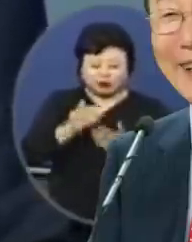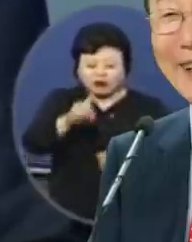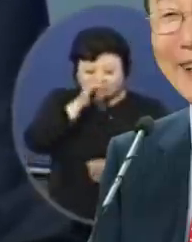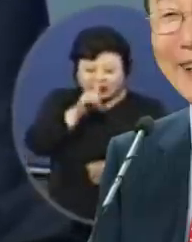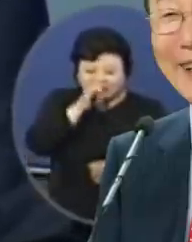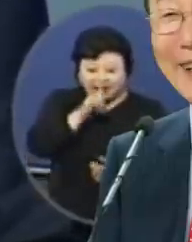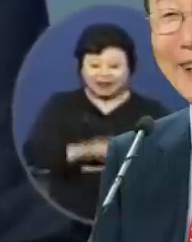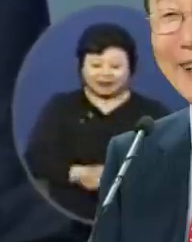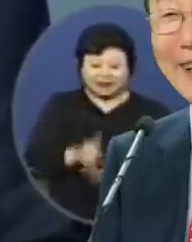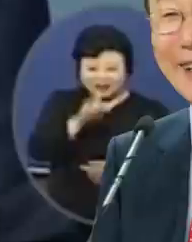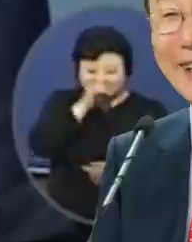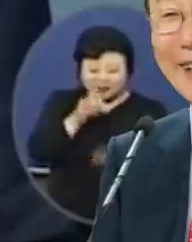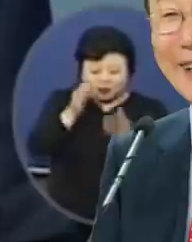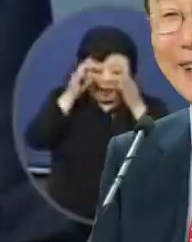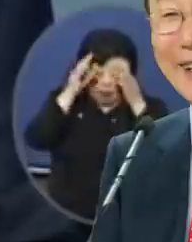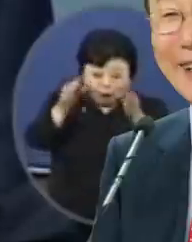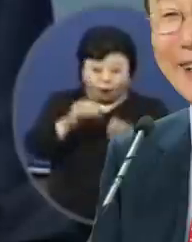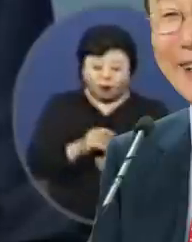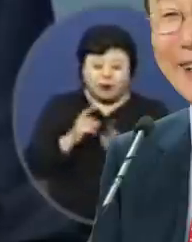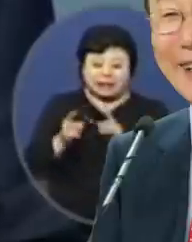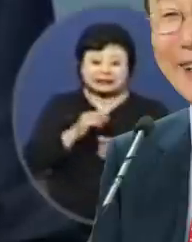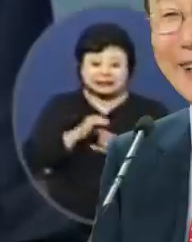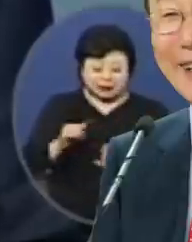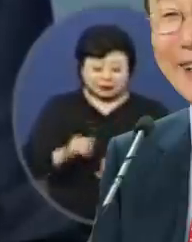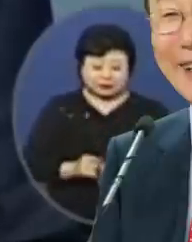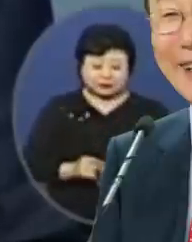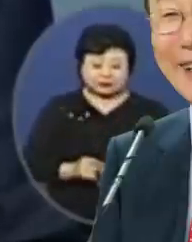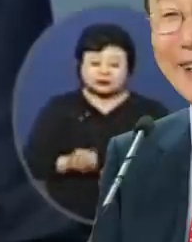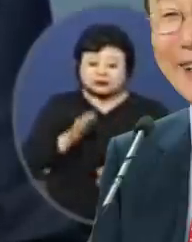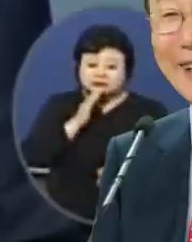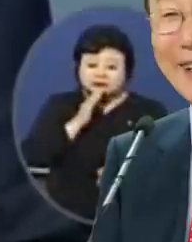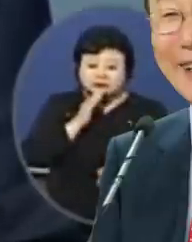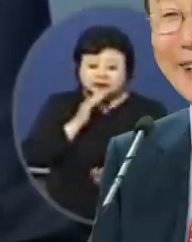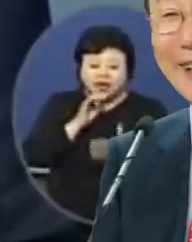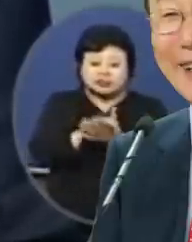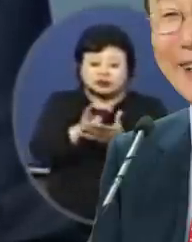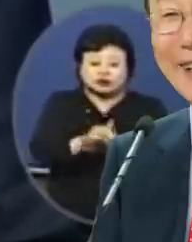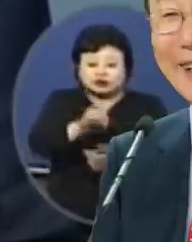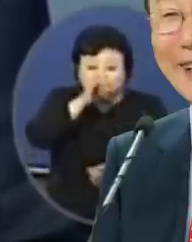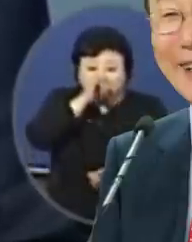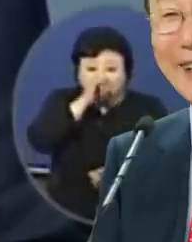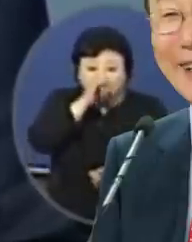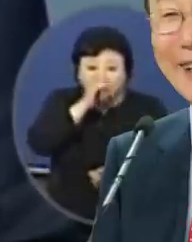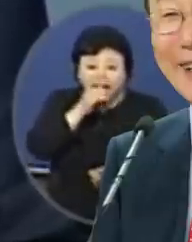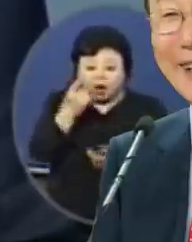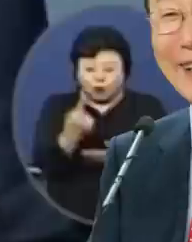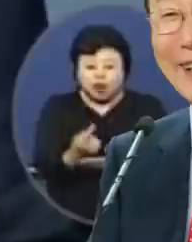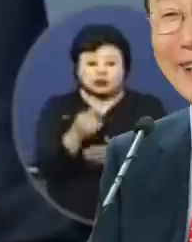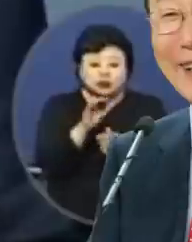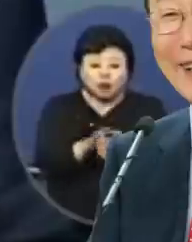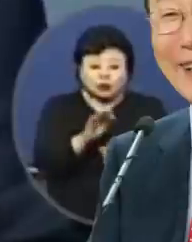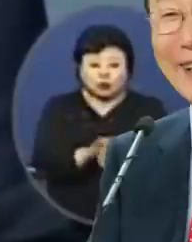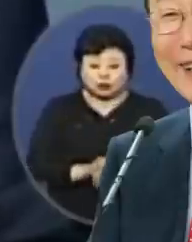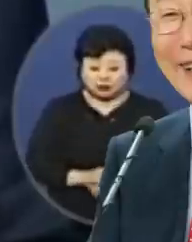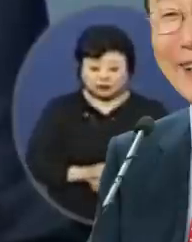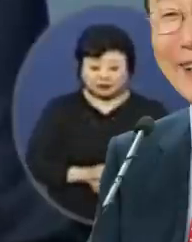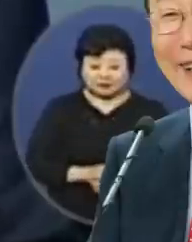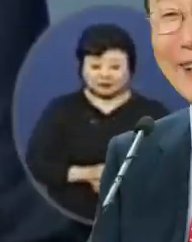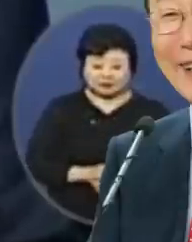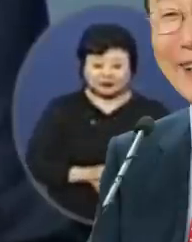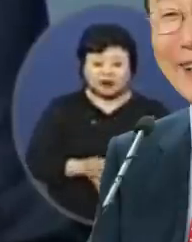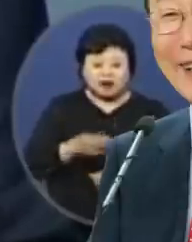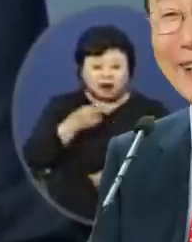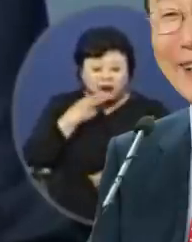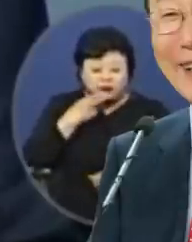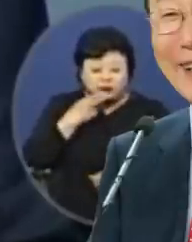있다, 있는 것을 바라보고 말하는 사람은 그런 것들이, 야 우리 친구 여기 있다고 있는 것들이 와서 전부 그 집에서 들어오고,